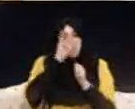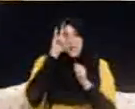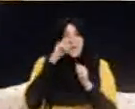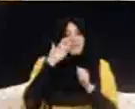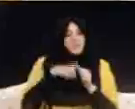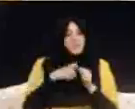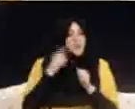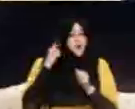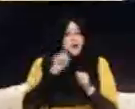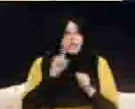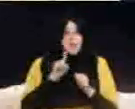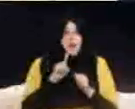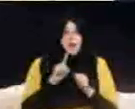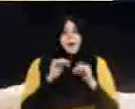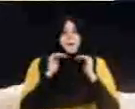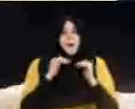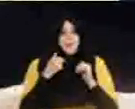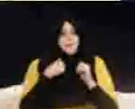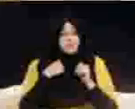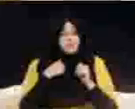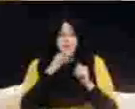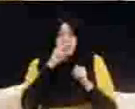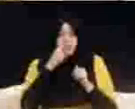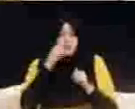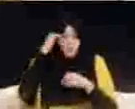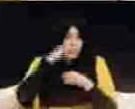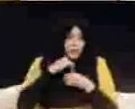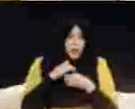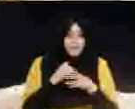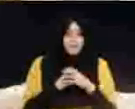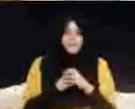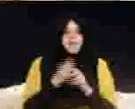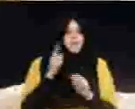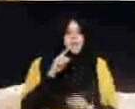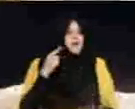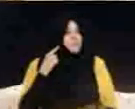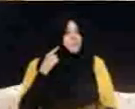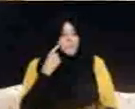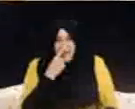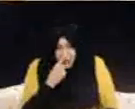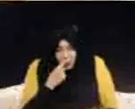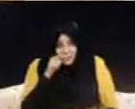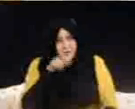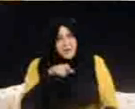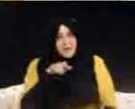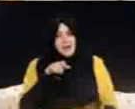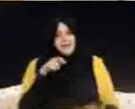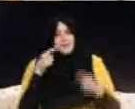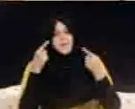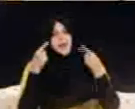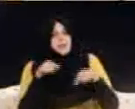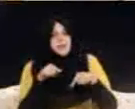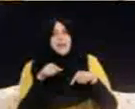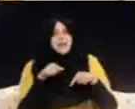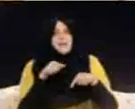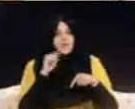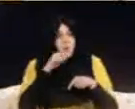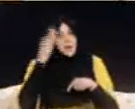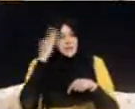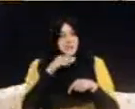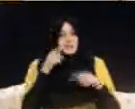وخالف النفس والشيطان وعصيهما وإنهما محضاك المصحف التهمي، ولا تطع منهما خصما ولا حكما فأنت تعرف